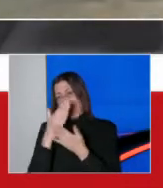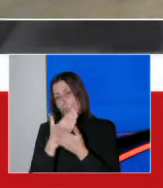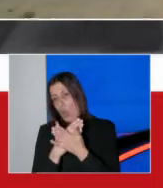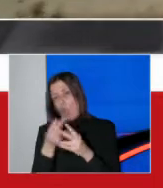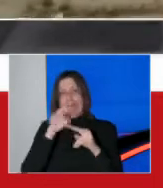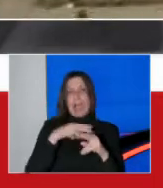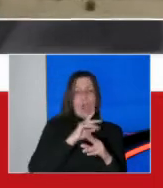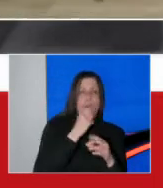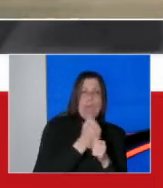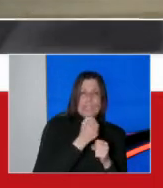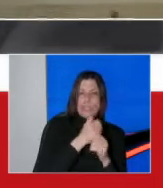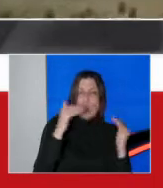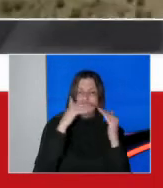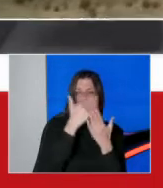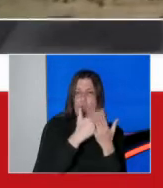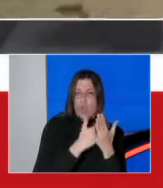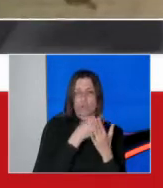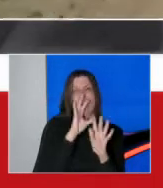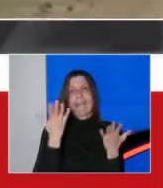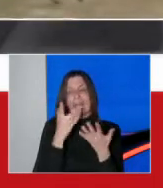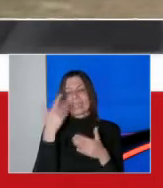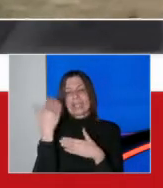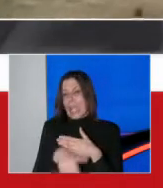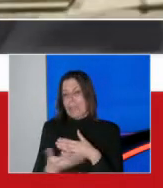פי אישורים. אבי, איך זה ייגמר לדעתך?